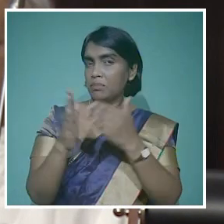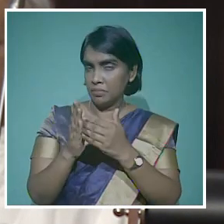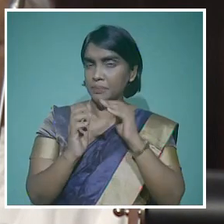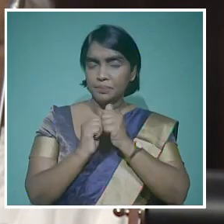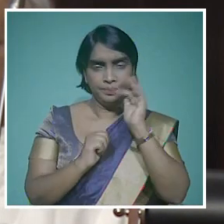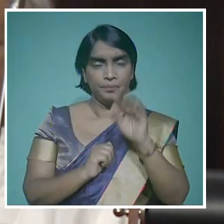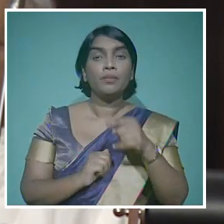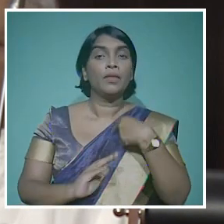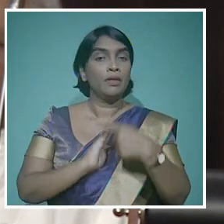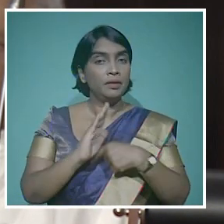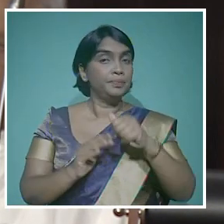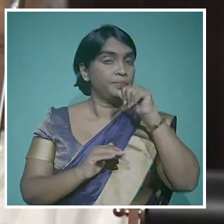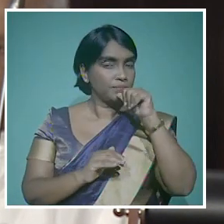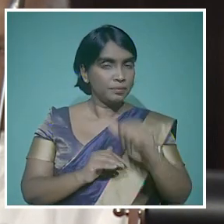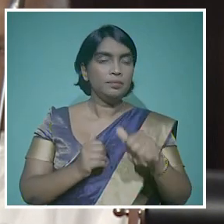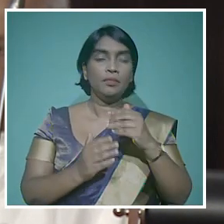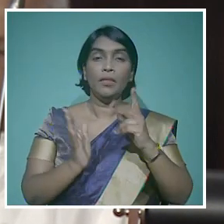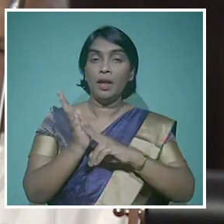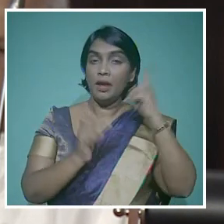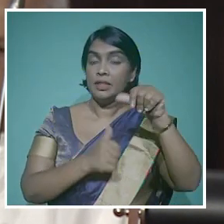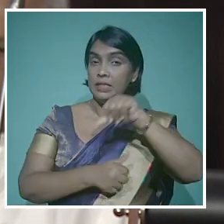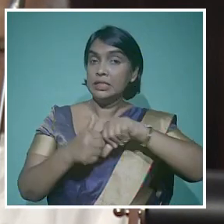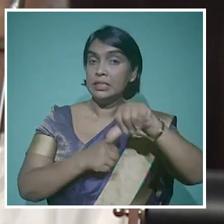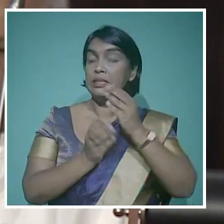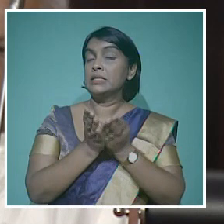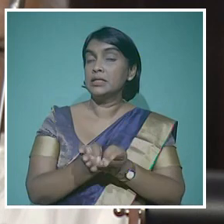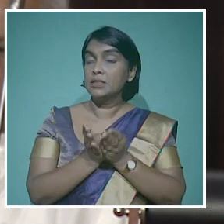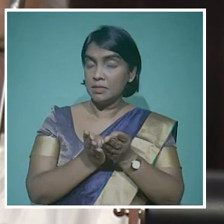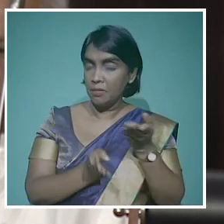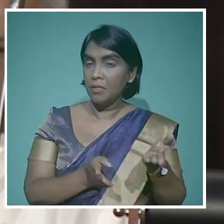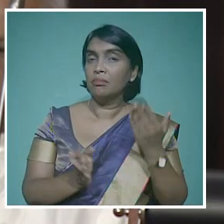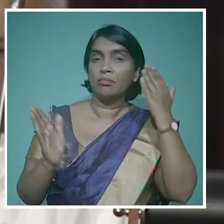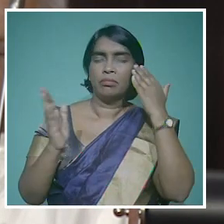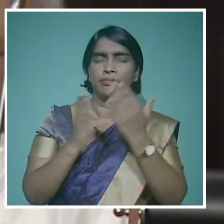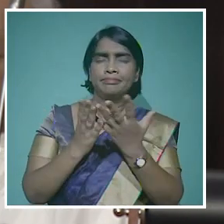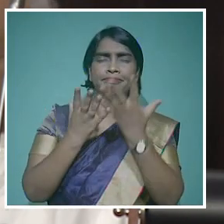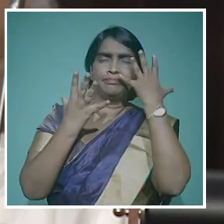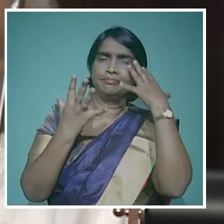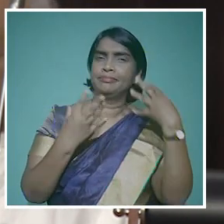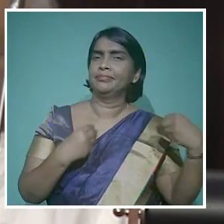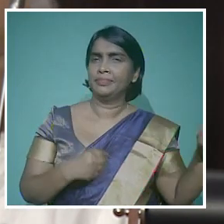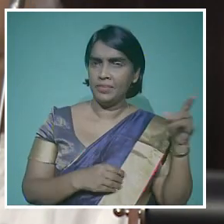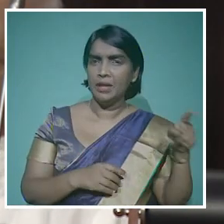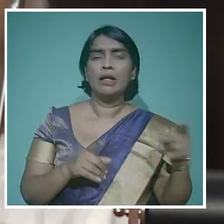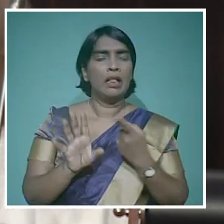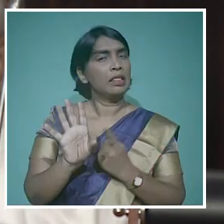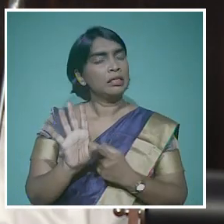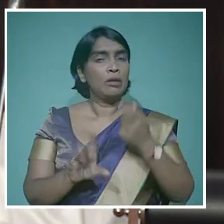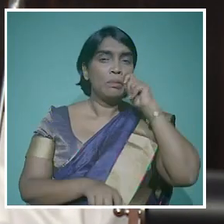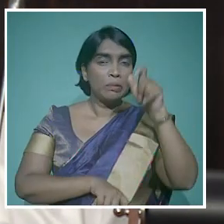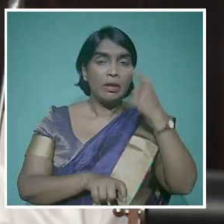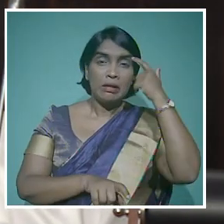කරද්දී රටේ සැබෑ ජාතික සම්පත් ගැන අපේ අවධානය ගිලිහිලා ගිහින් තියෙනවා. තරුණ